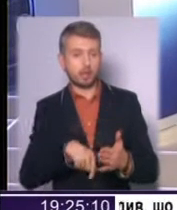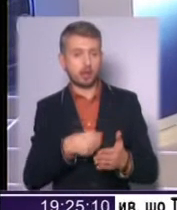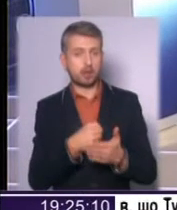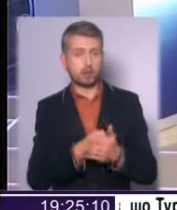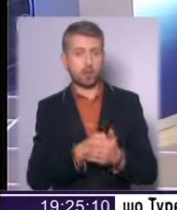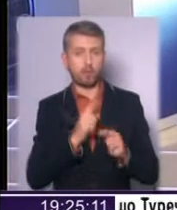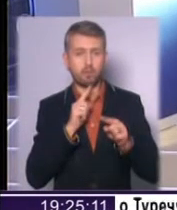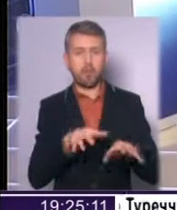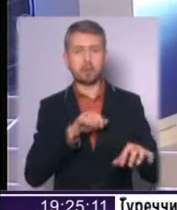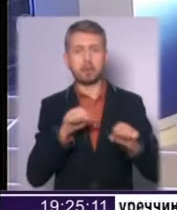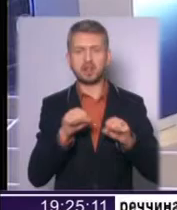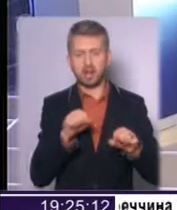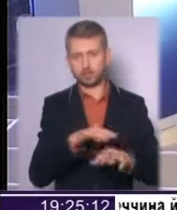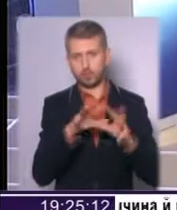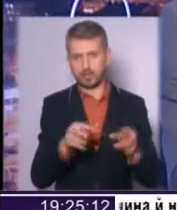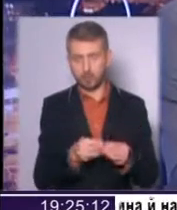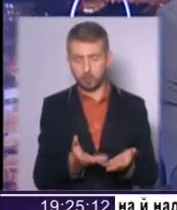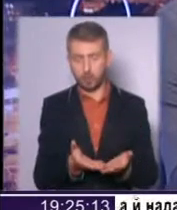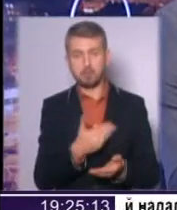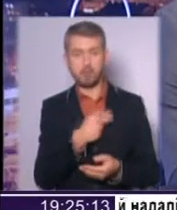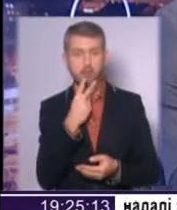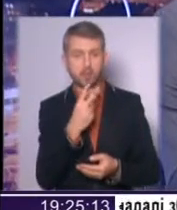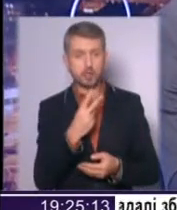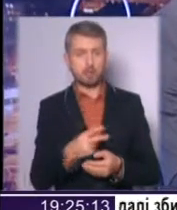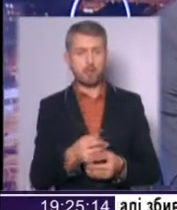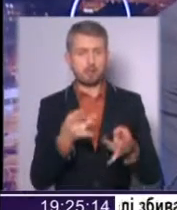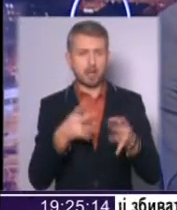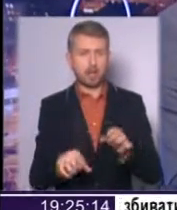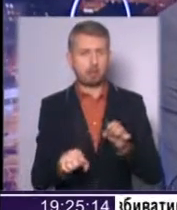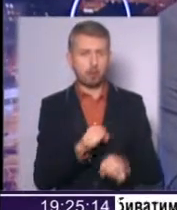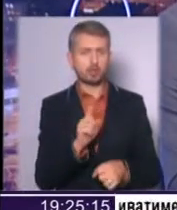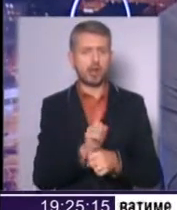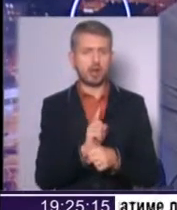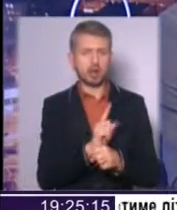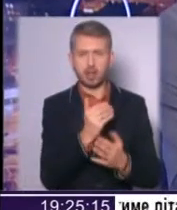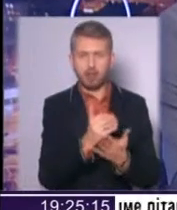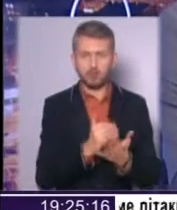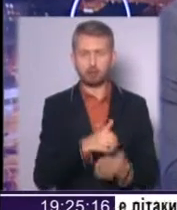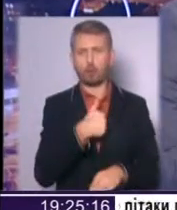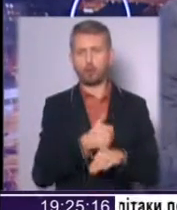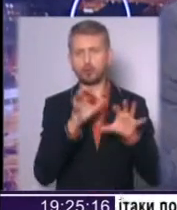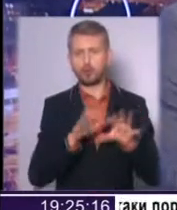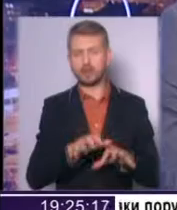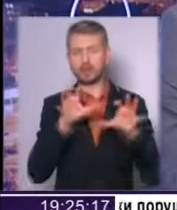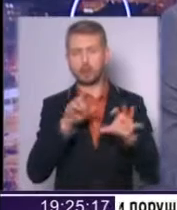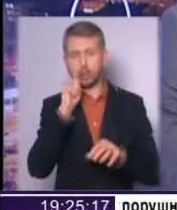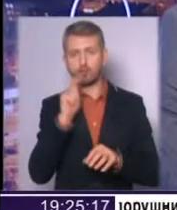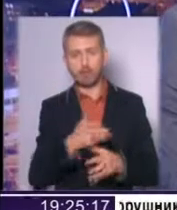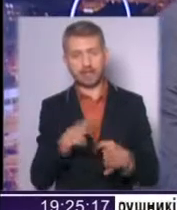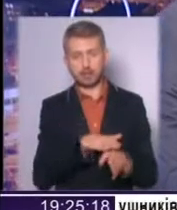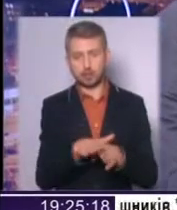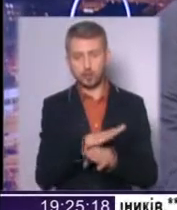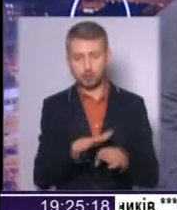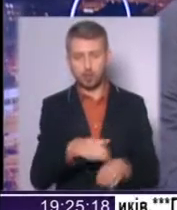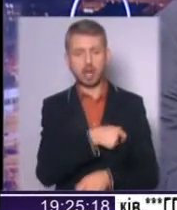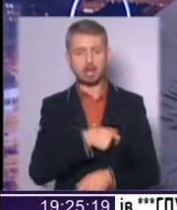голові і так далі. Тобто люди побачили, що абсолютно, перепрошую, говорили одне до Майдану, так, а після виборів, коли їх обрали, вони